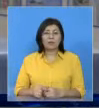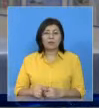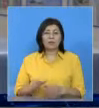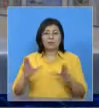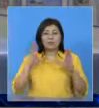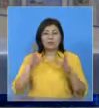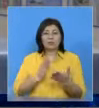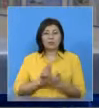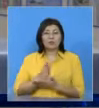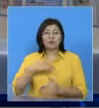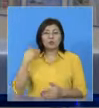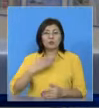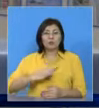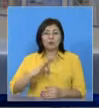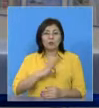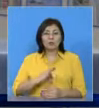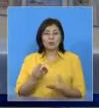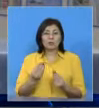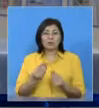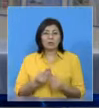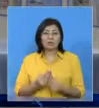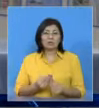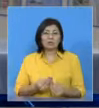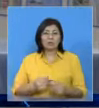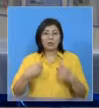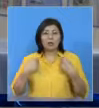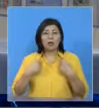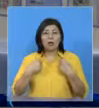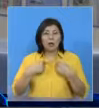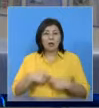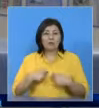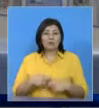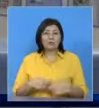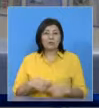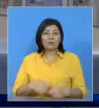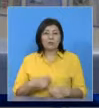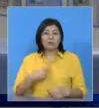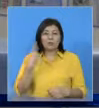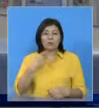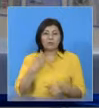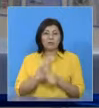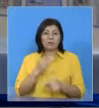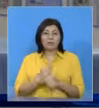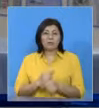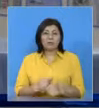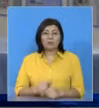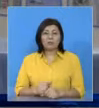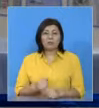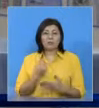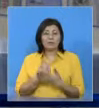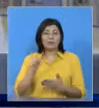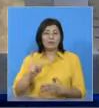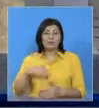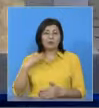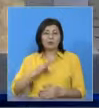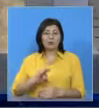священнослужителей Актюбинской области, также украшения, одежда, личные вещи и предметы священнослужителей Актюбинской